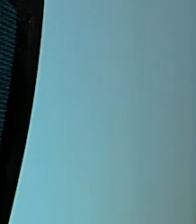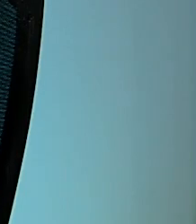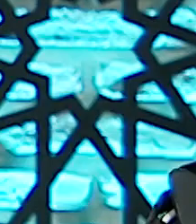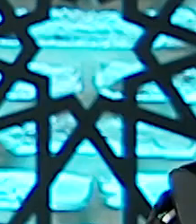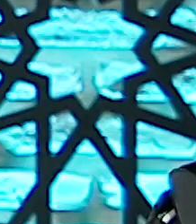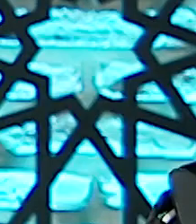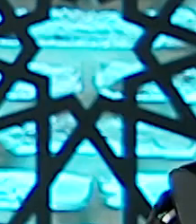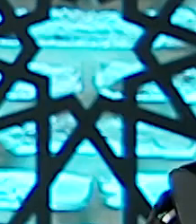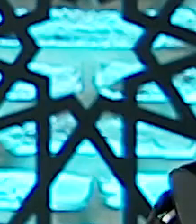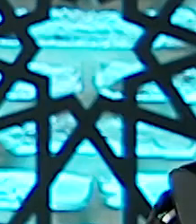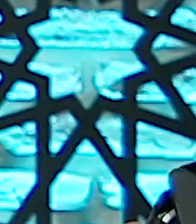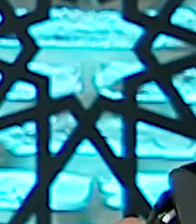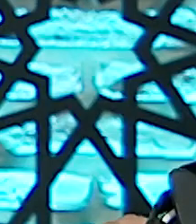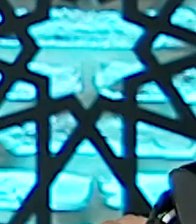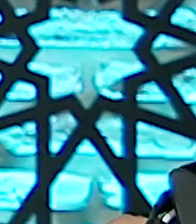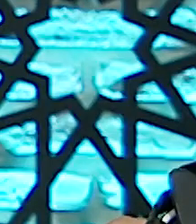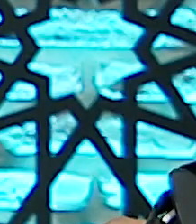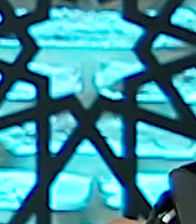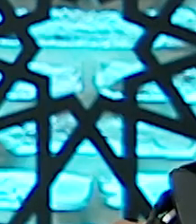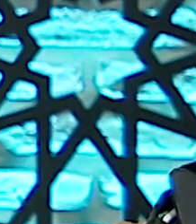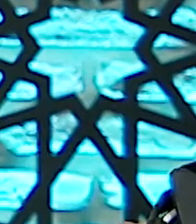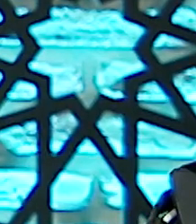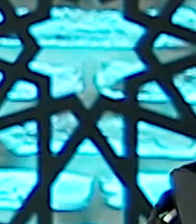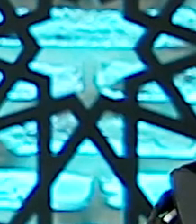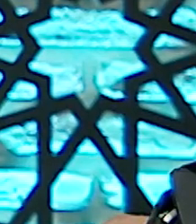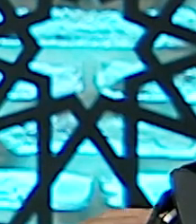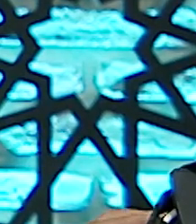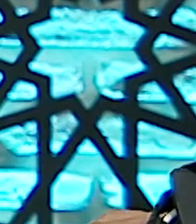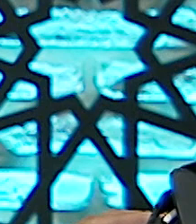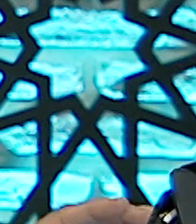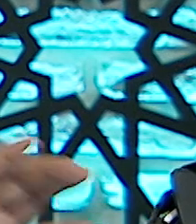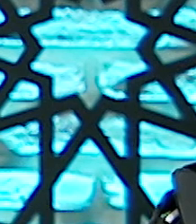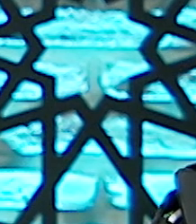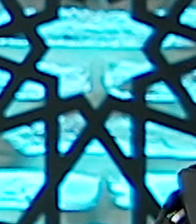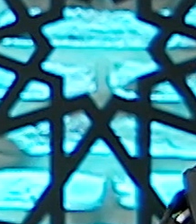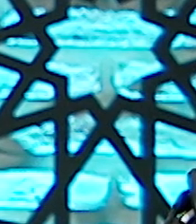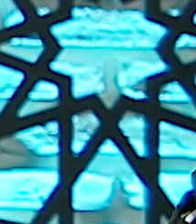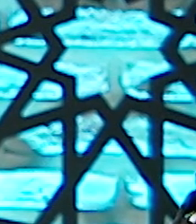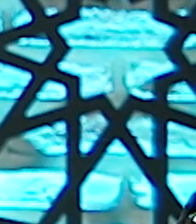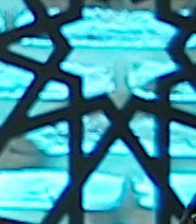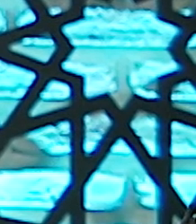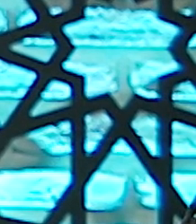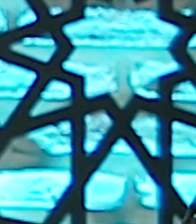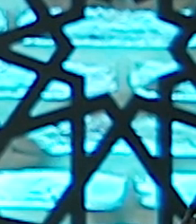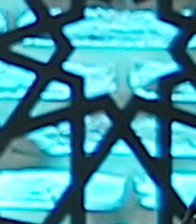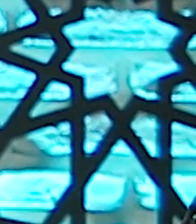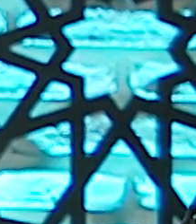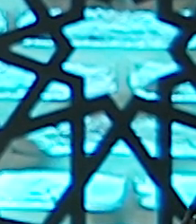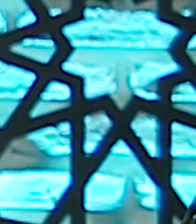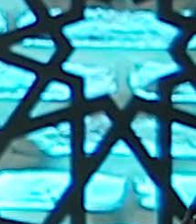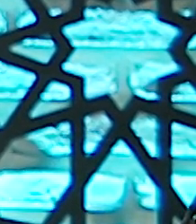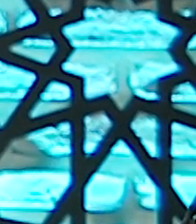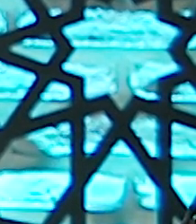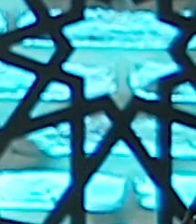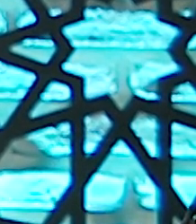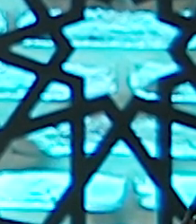şimdi hem Ankara'dan Ayşe hanım Hem de Gümüşhaneli Emine Hanım'ın benzer soruları var sorunun özeti şu hocam